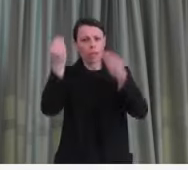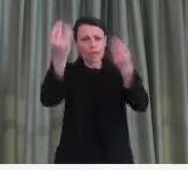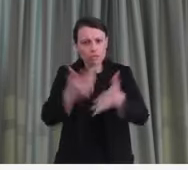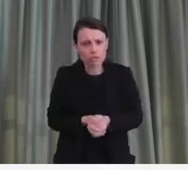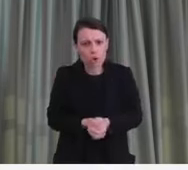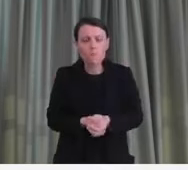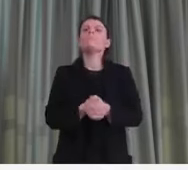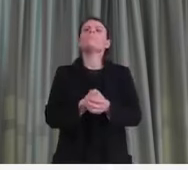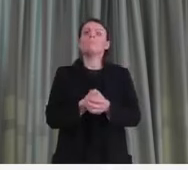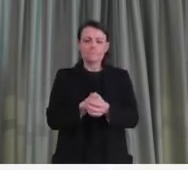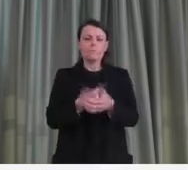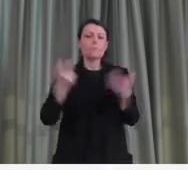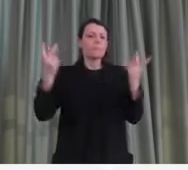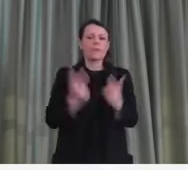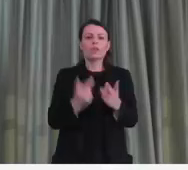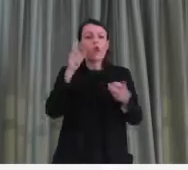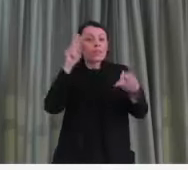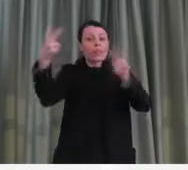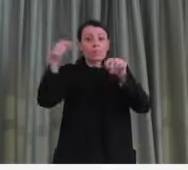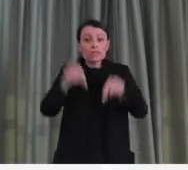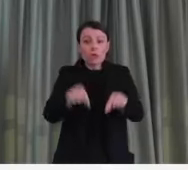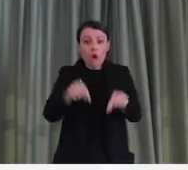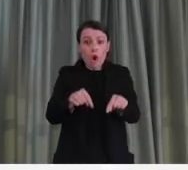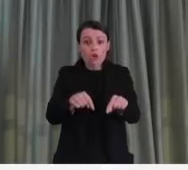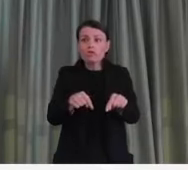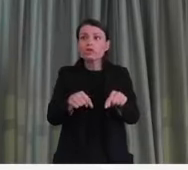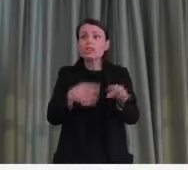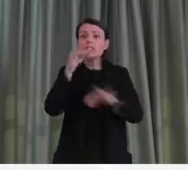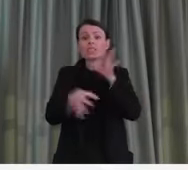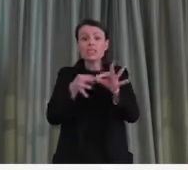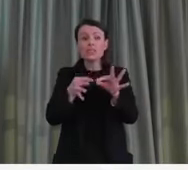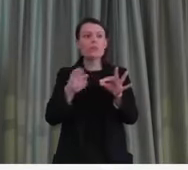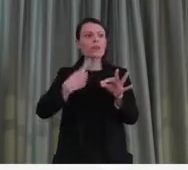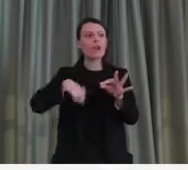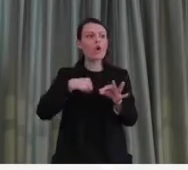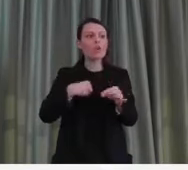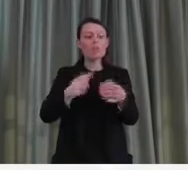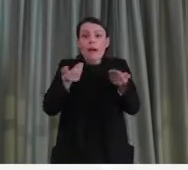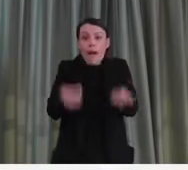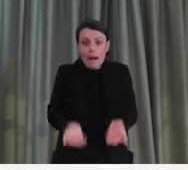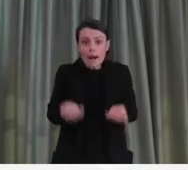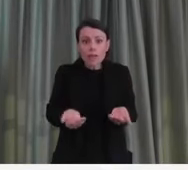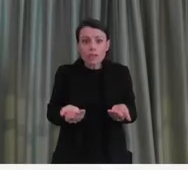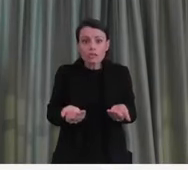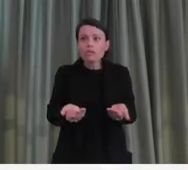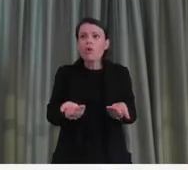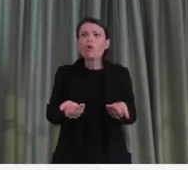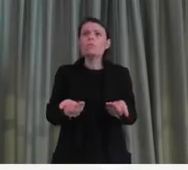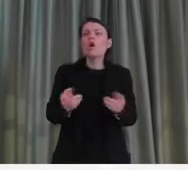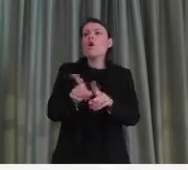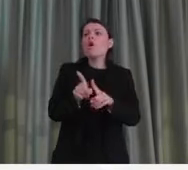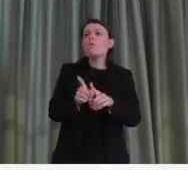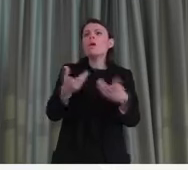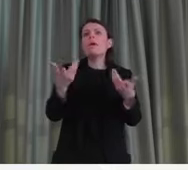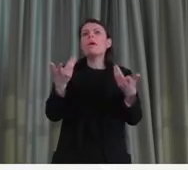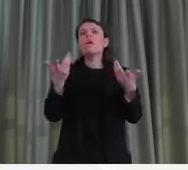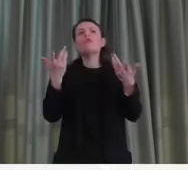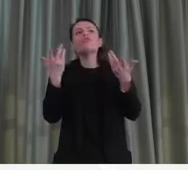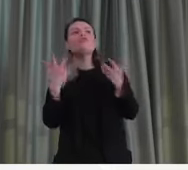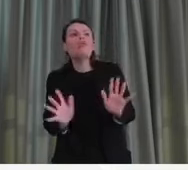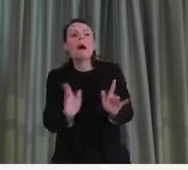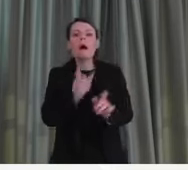non può riportarci a dire assolutamente siamo già nella fase in cui ci sono persone che meno bisogni nelle terapie intensive